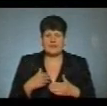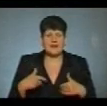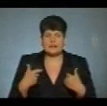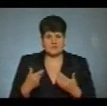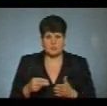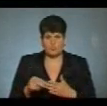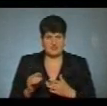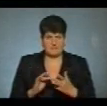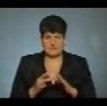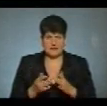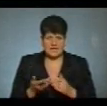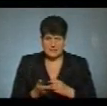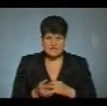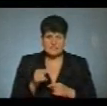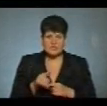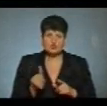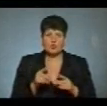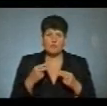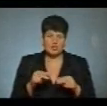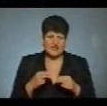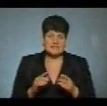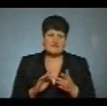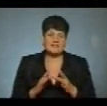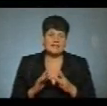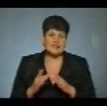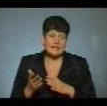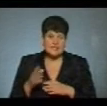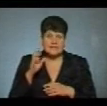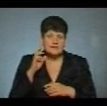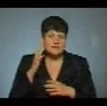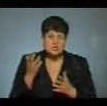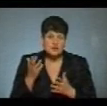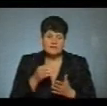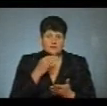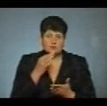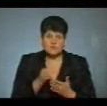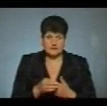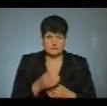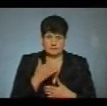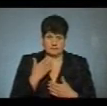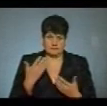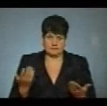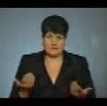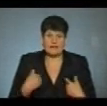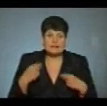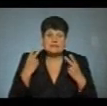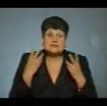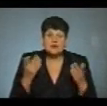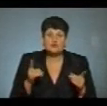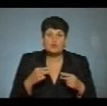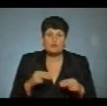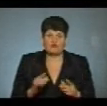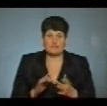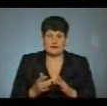що за те, що продається в інтернеті, держава відповідальності не несе. Тому я не знаю, що продається в